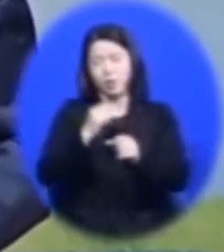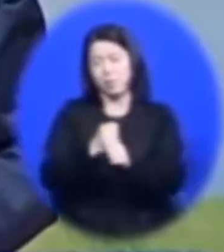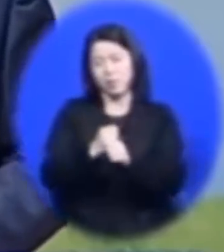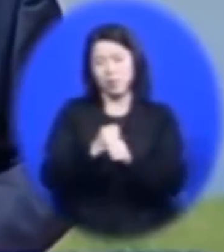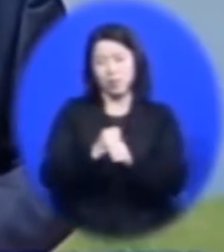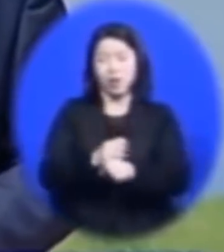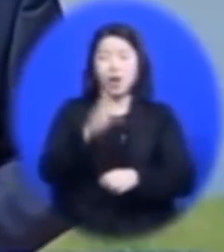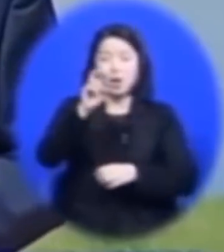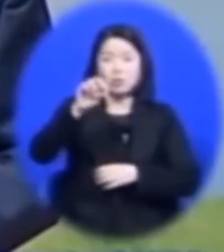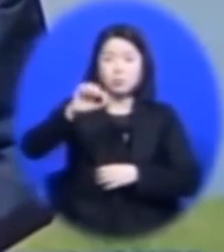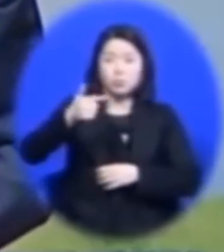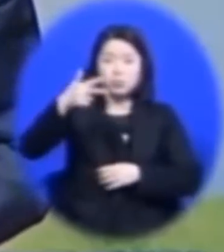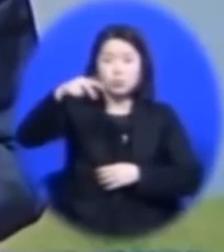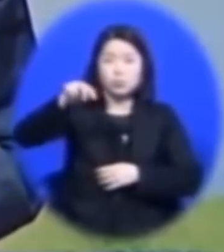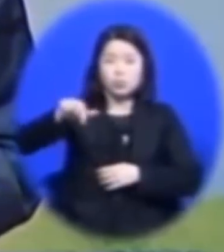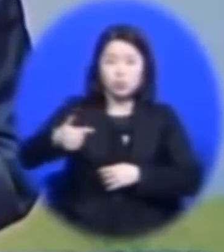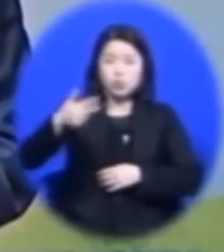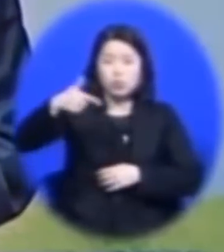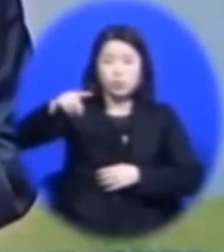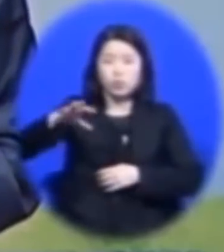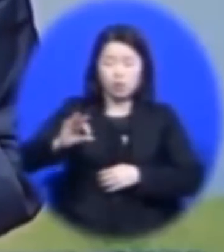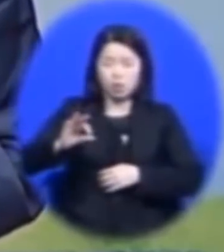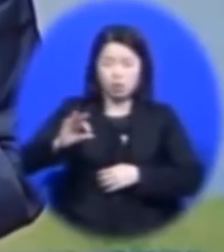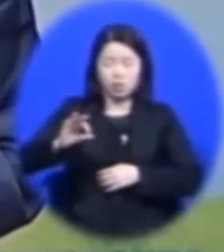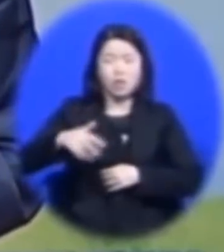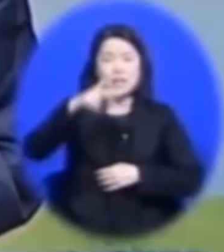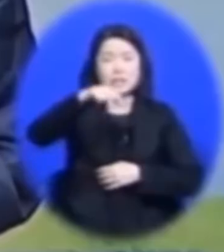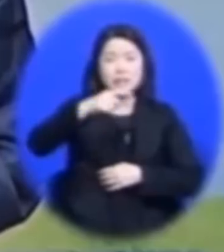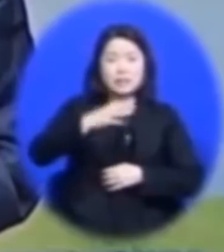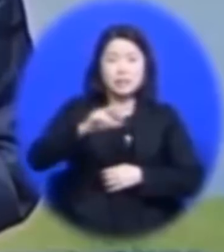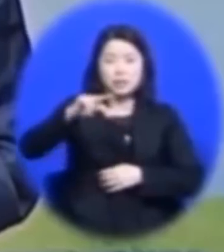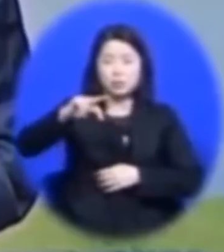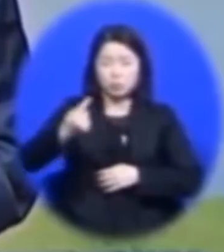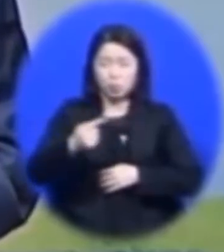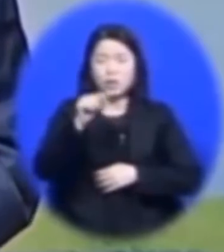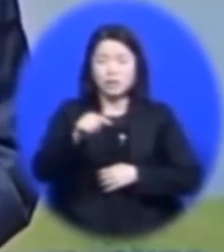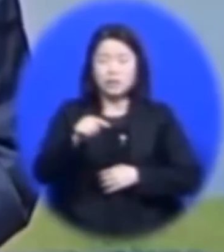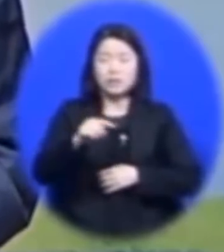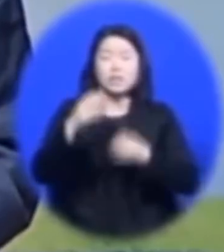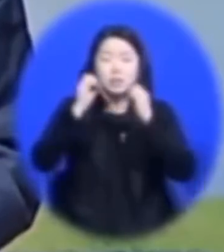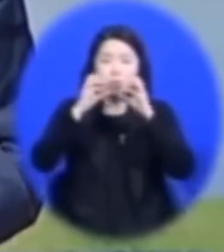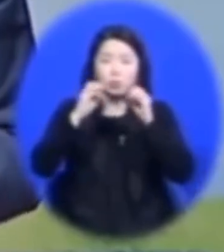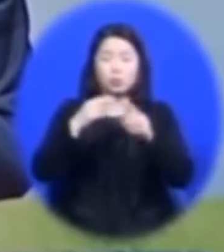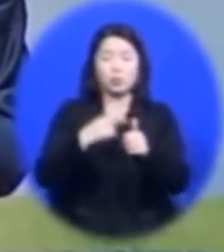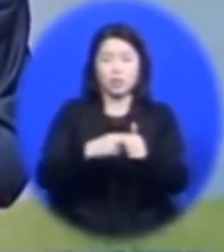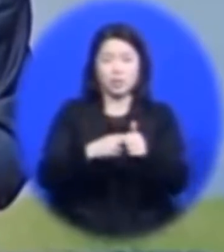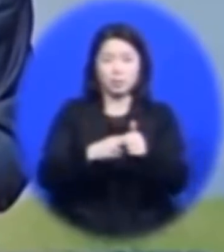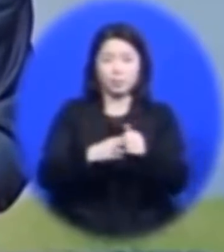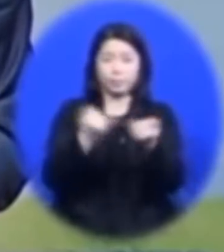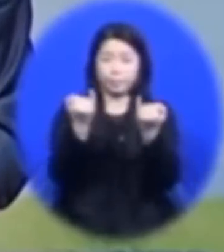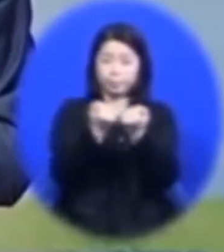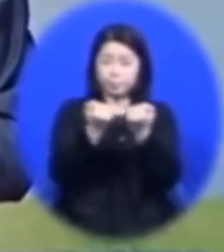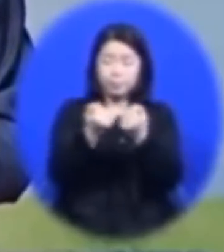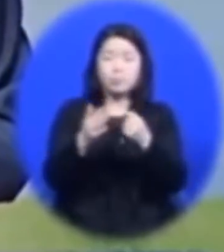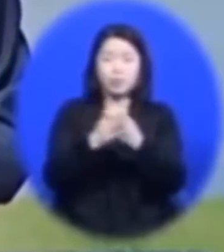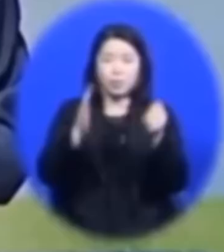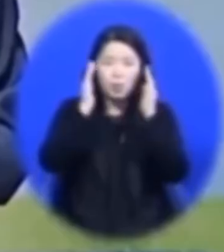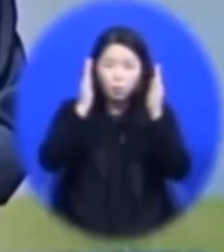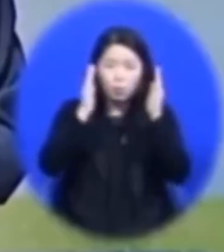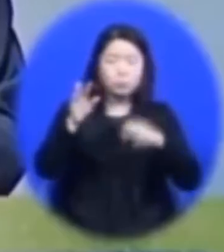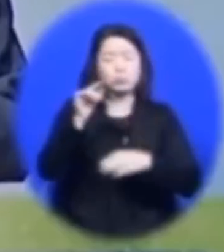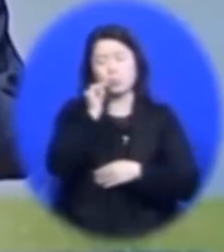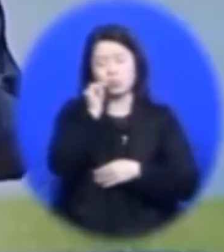문준경 전도사님 정도의 문준경 전도사 네 그분은 여자이기 때문에 공부를